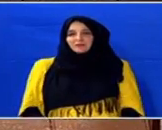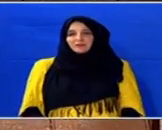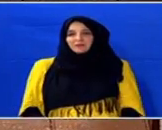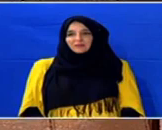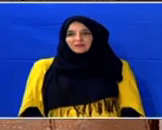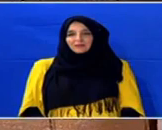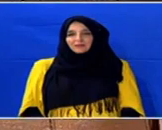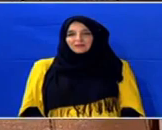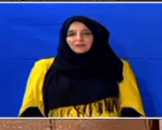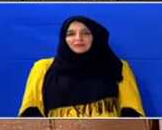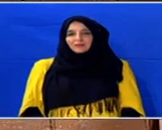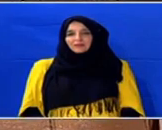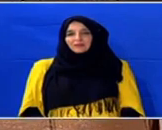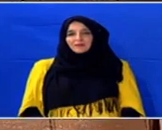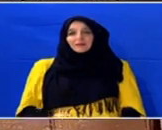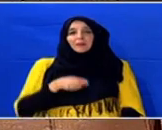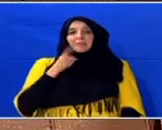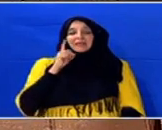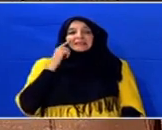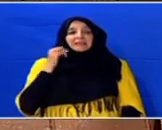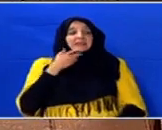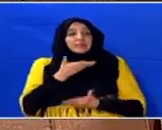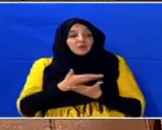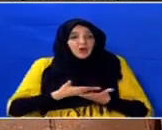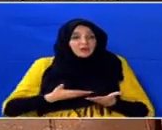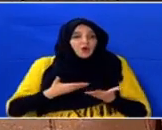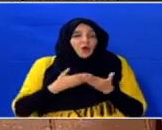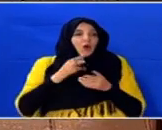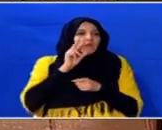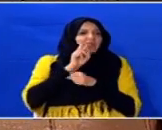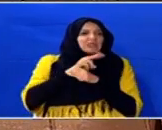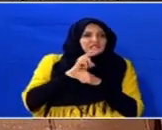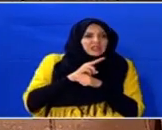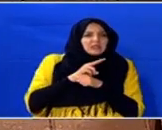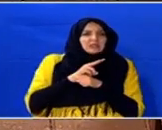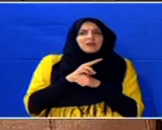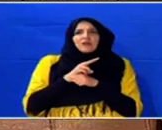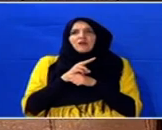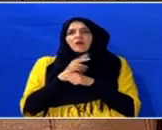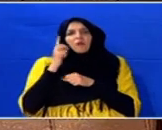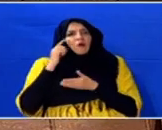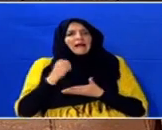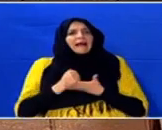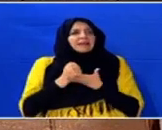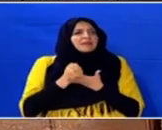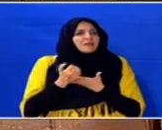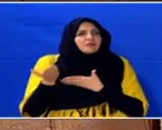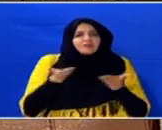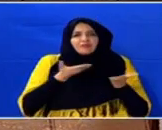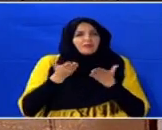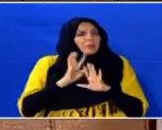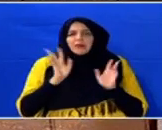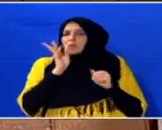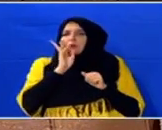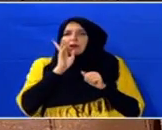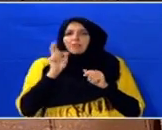لكن إذا كانت هناك ظروف معينة للزيارة أو للخدمة هذا عادي، الخير إن